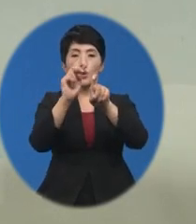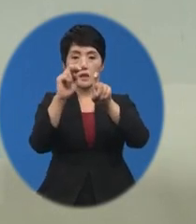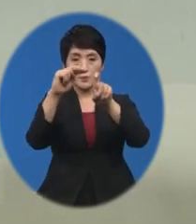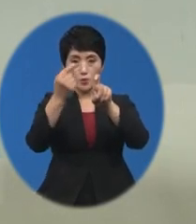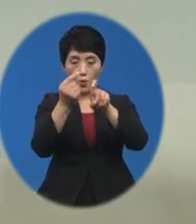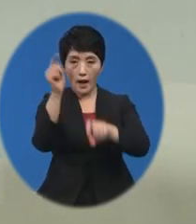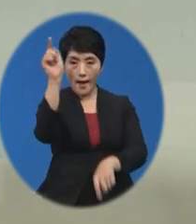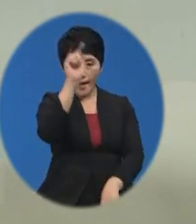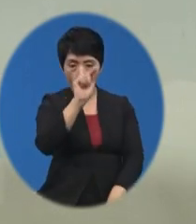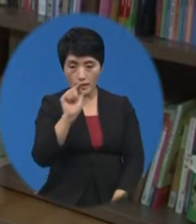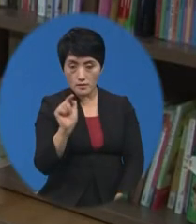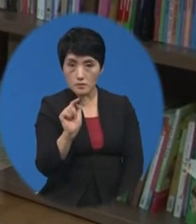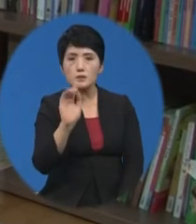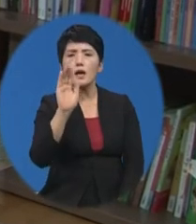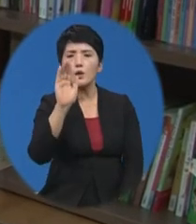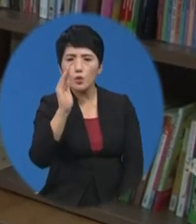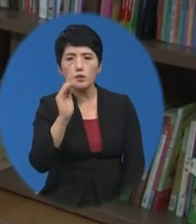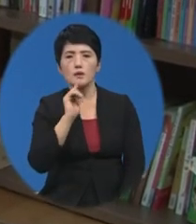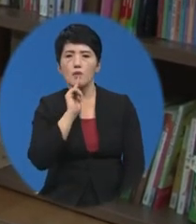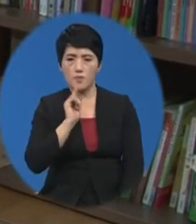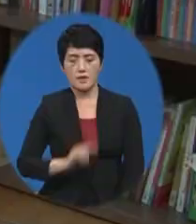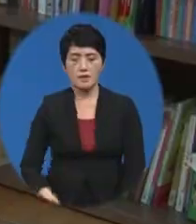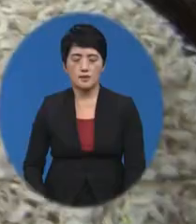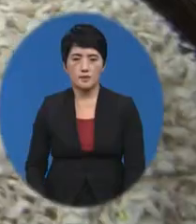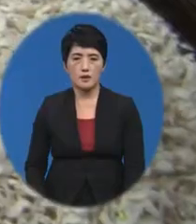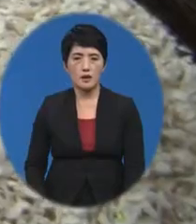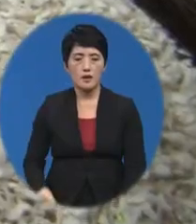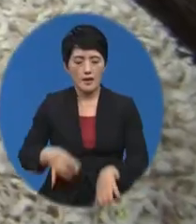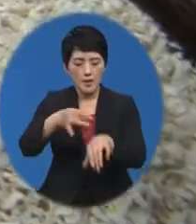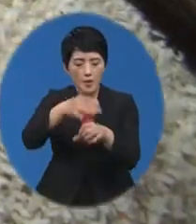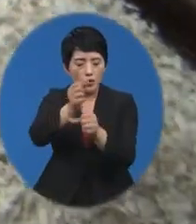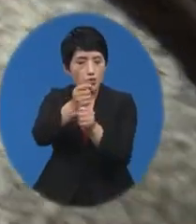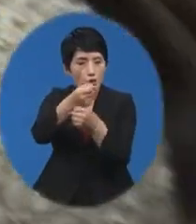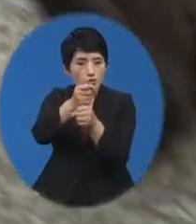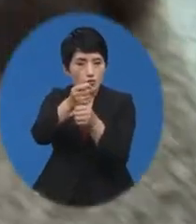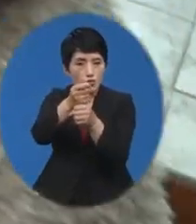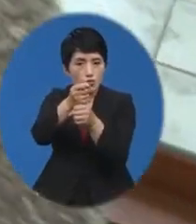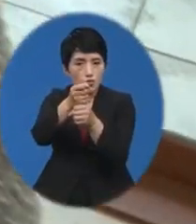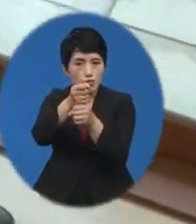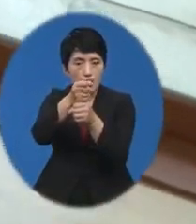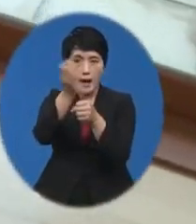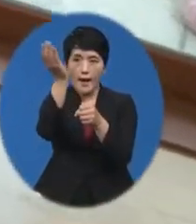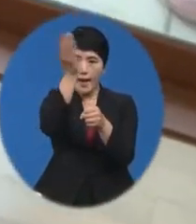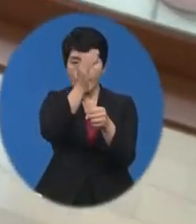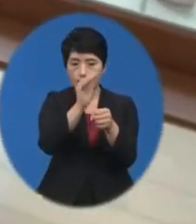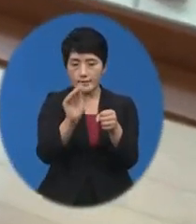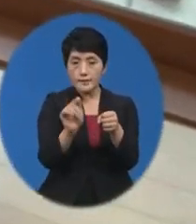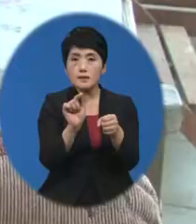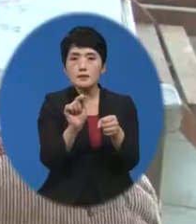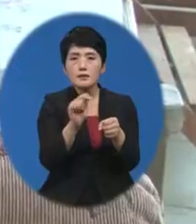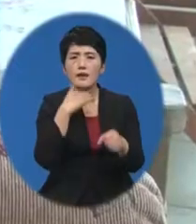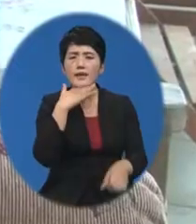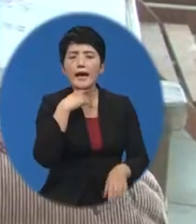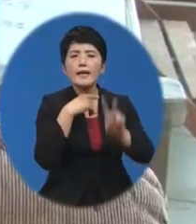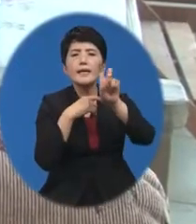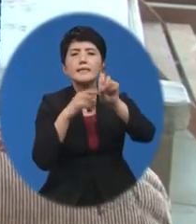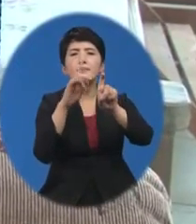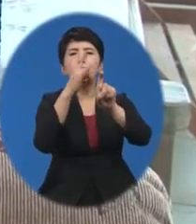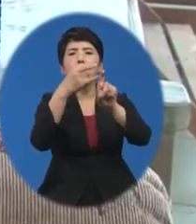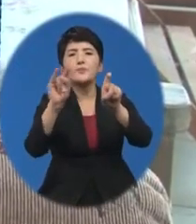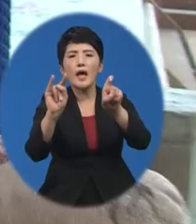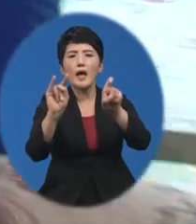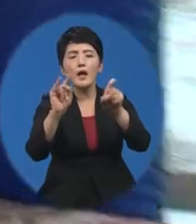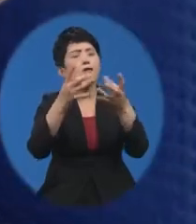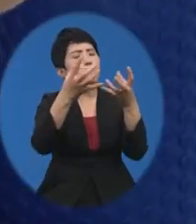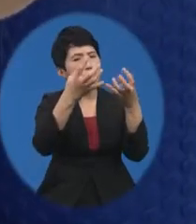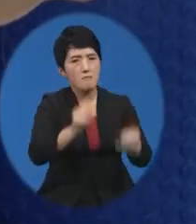S자로 휘었다고 그러더라고요. 척추 측만증 환자 가운데 10대 비율이 가장 높을 정도로 척추 측만증은